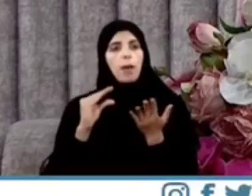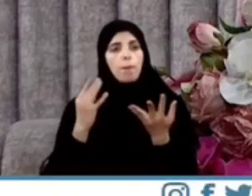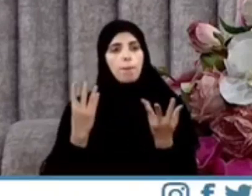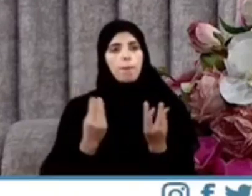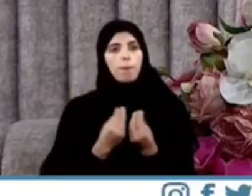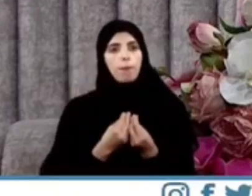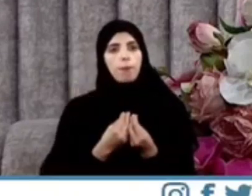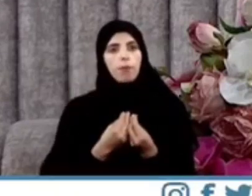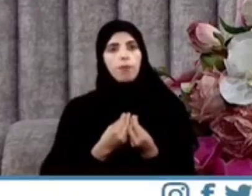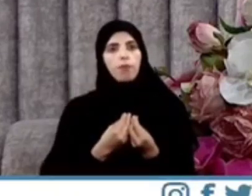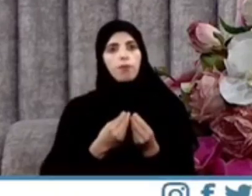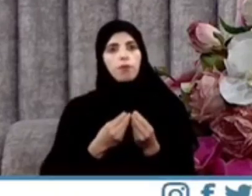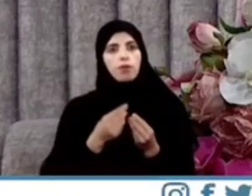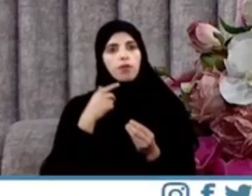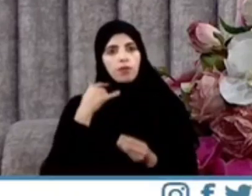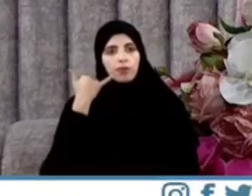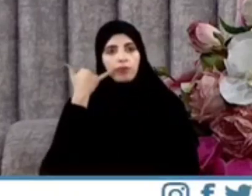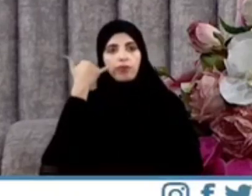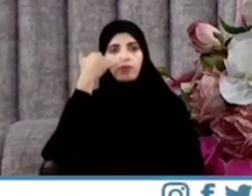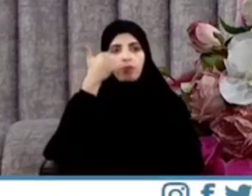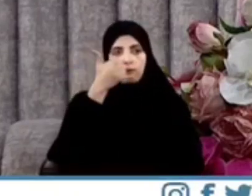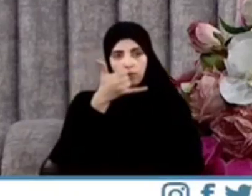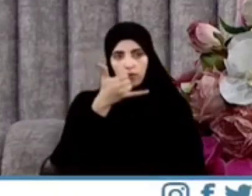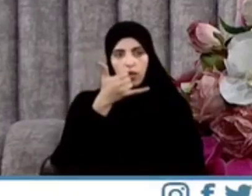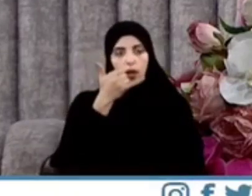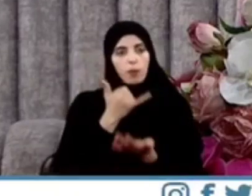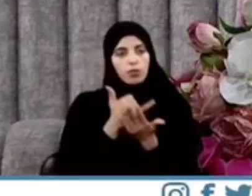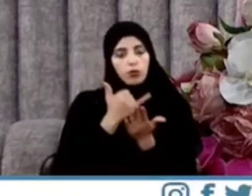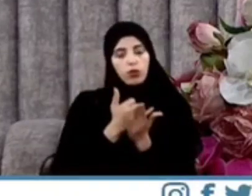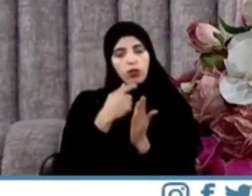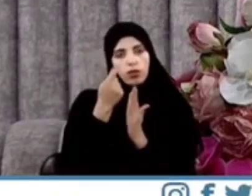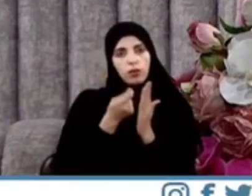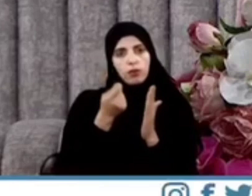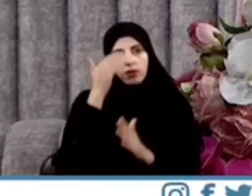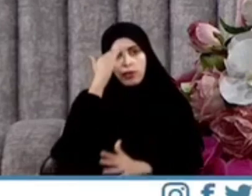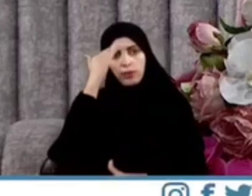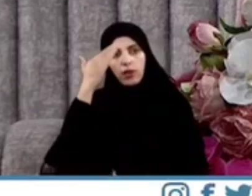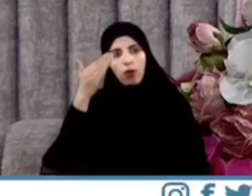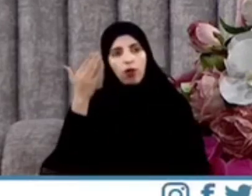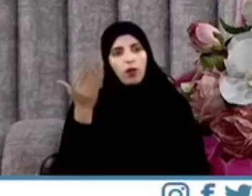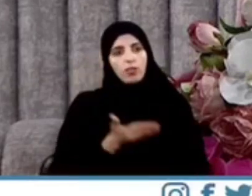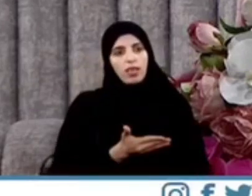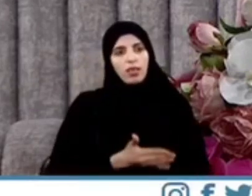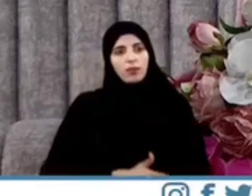الكتاب من خلال الاتصال مع مؤلفة. مرحبا يا معتصم.